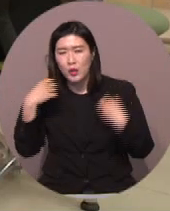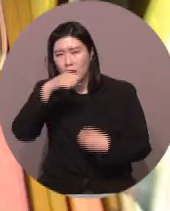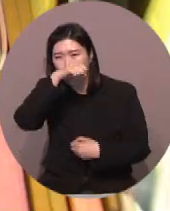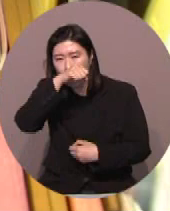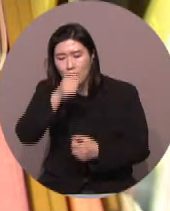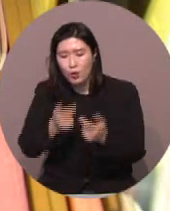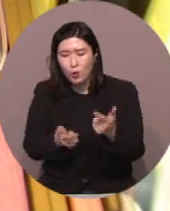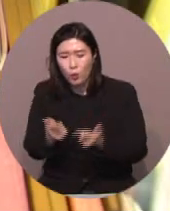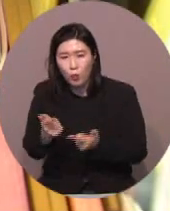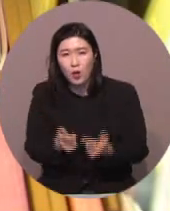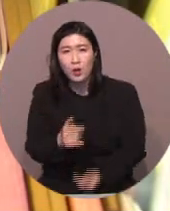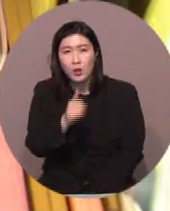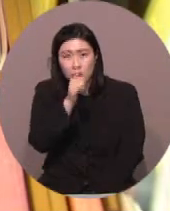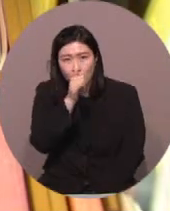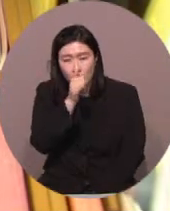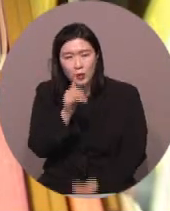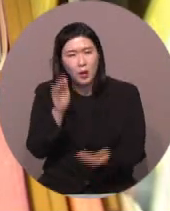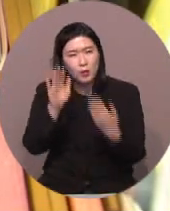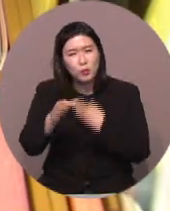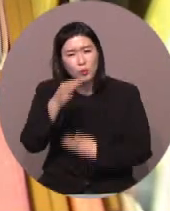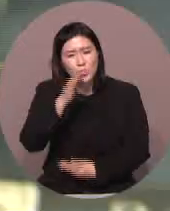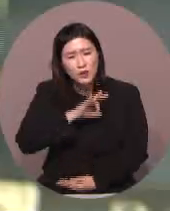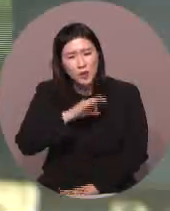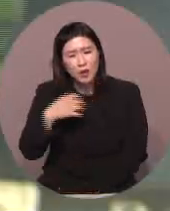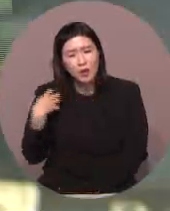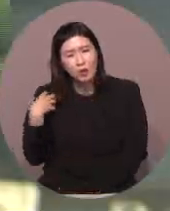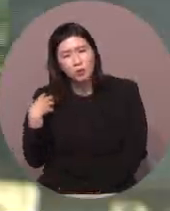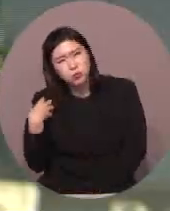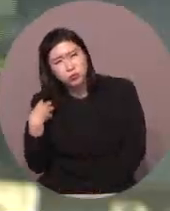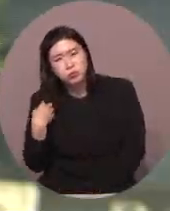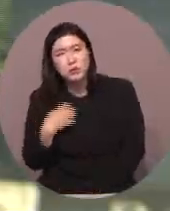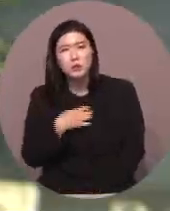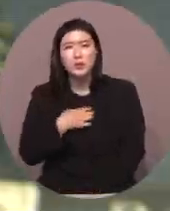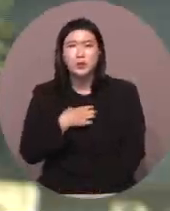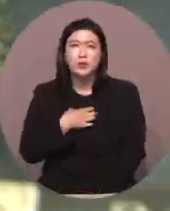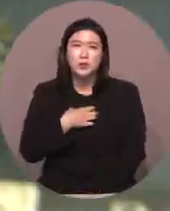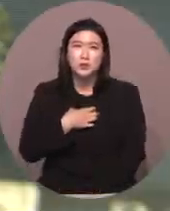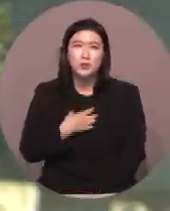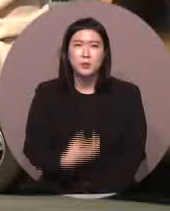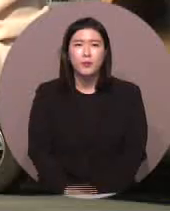공식화한 만큼 시중금리가 더 오를 거란 전망이 우세합니다.